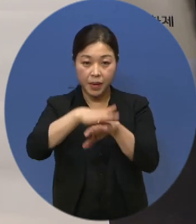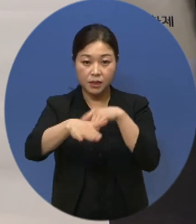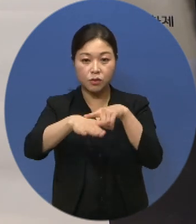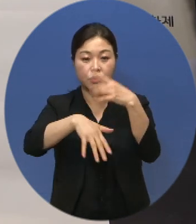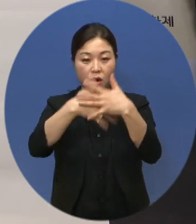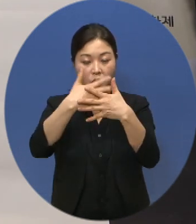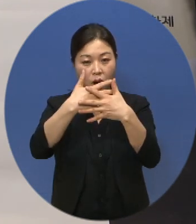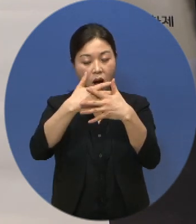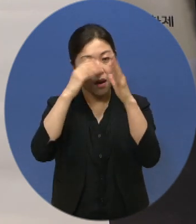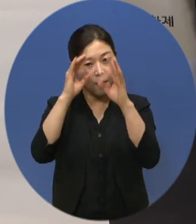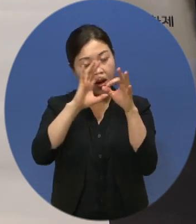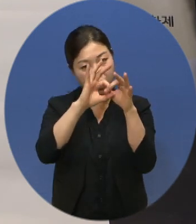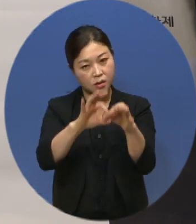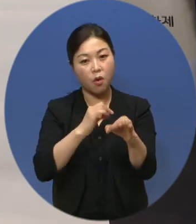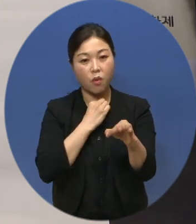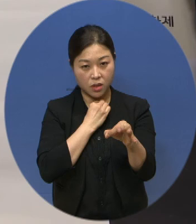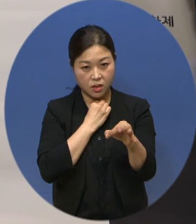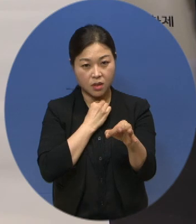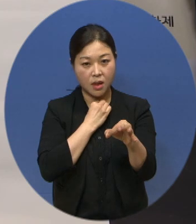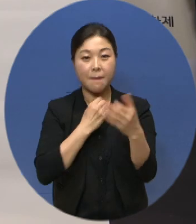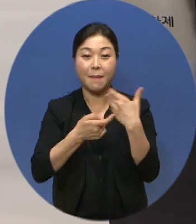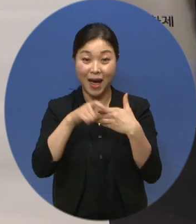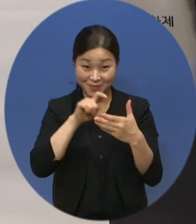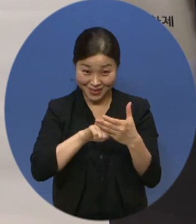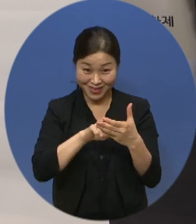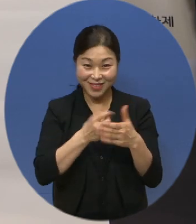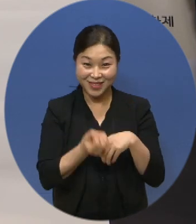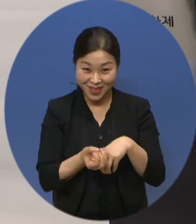수 있었으면 좋겠다는 바람 감독님들께 좀